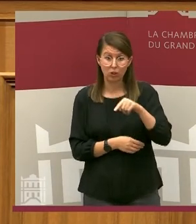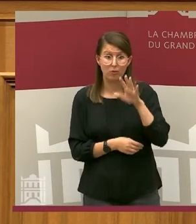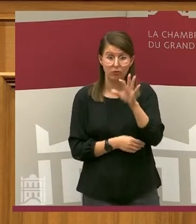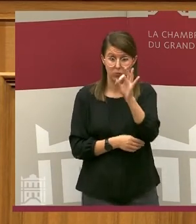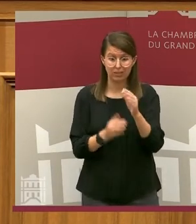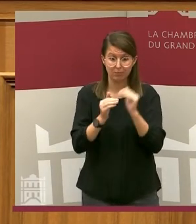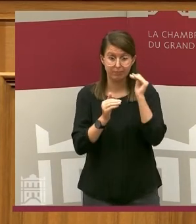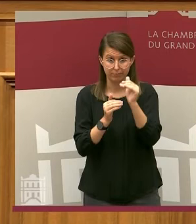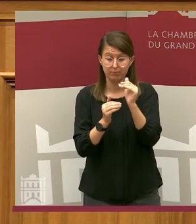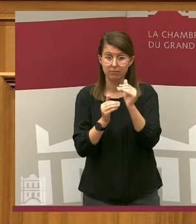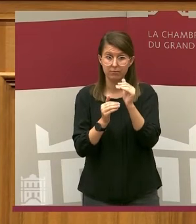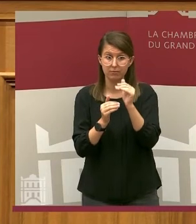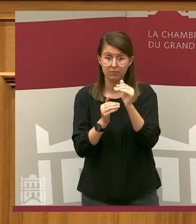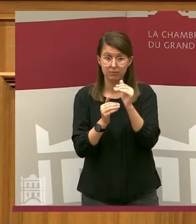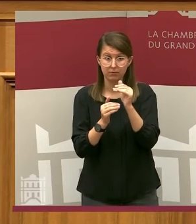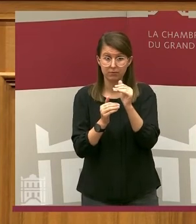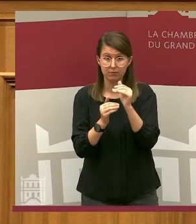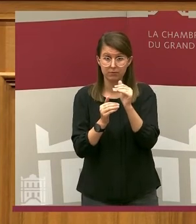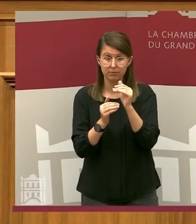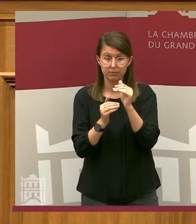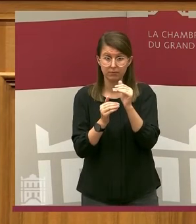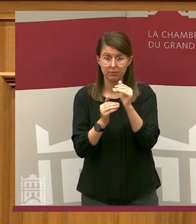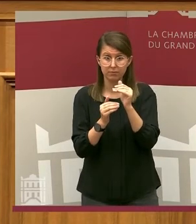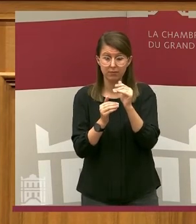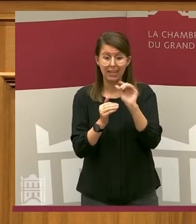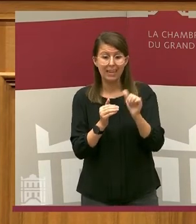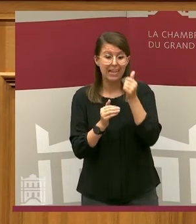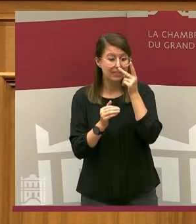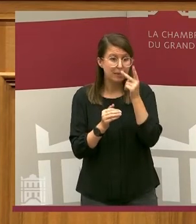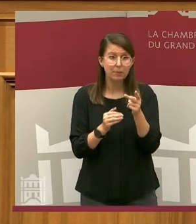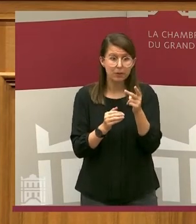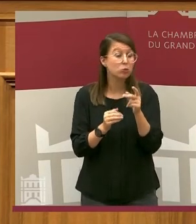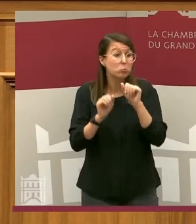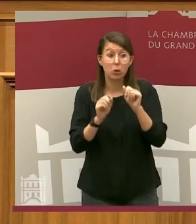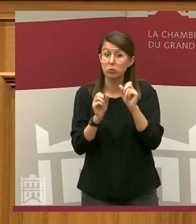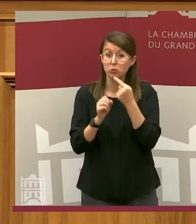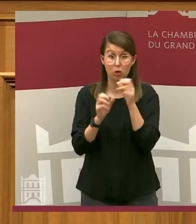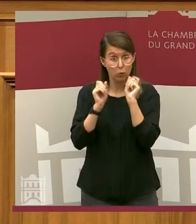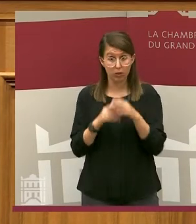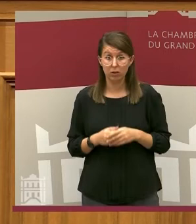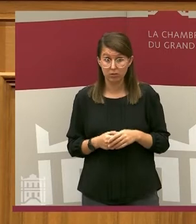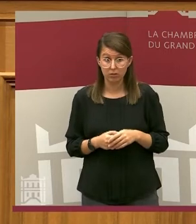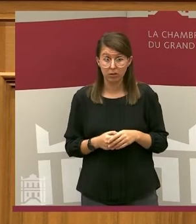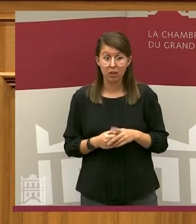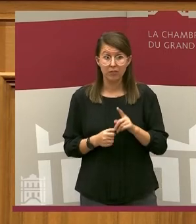3,5%, den ich auf den ersten Blick bereisen kann. Weil hier sind Preise am Land seit